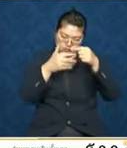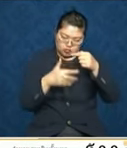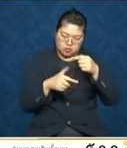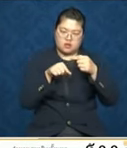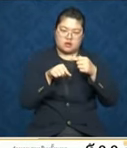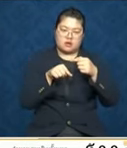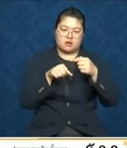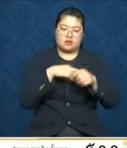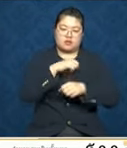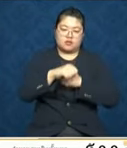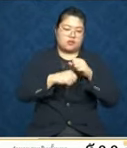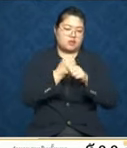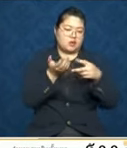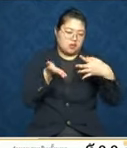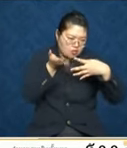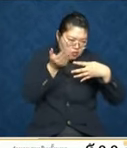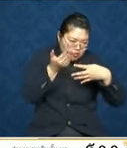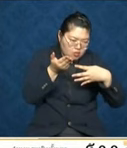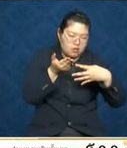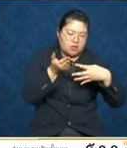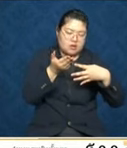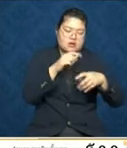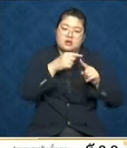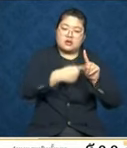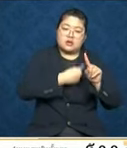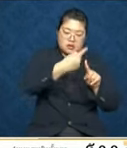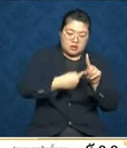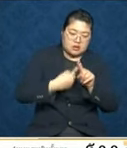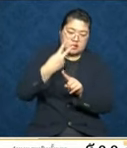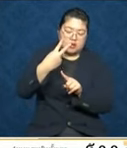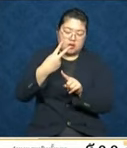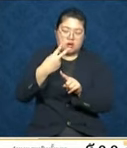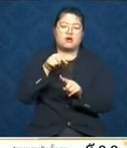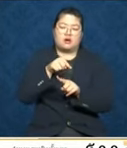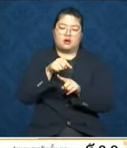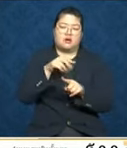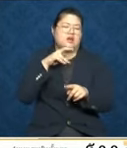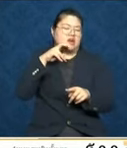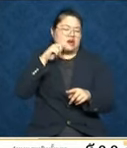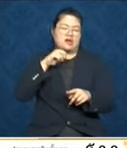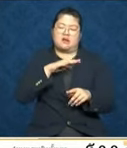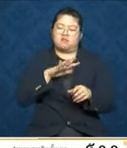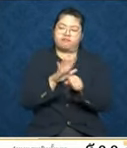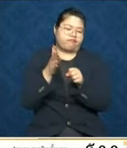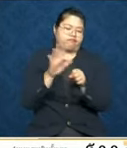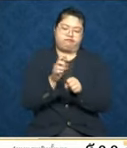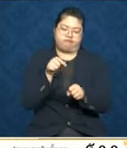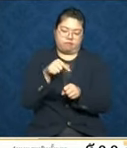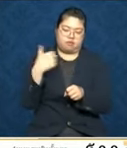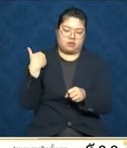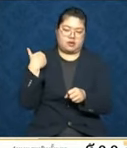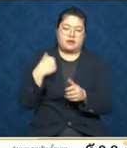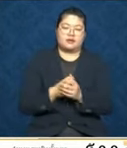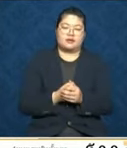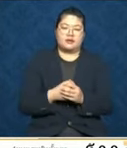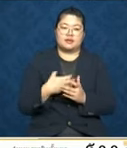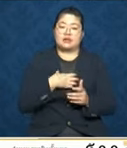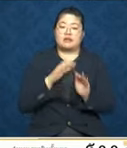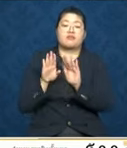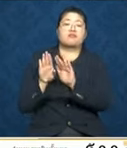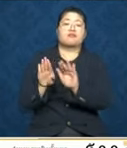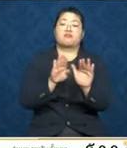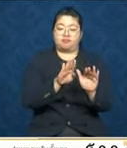งแต่ช่วงต้นปีเลยค่ะตั้งแต่เดือนมกราเดือนกุมภาพ่อแม่พี่น้องเริ่มขาดแคลนน้ำใช้แล้วนะคะดิฉันขอกราบเรียนท่านประธาน